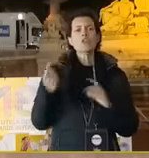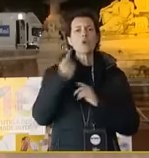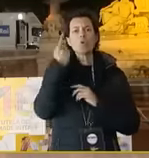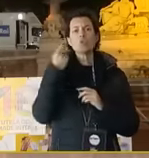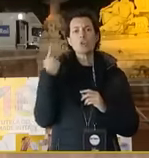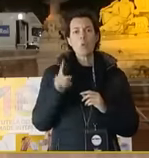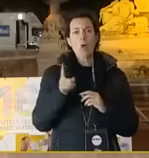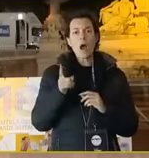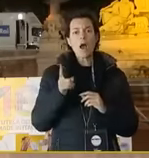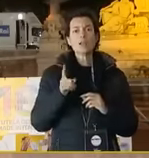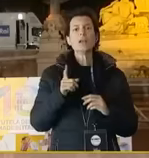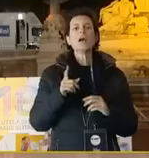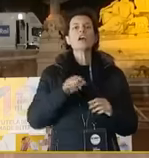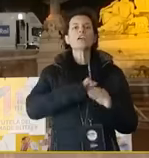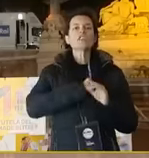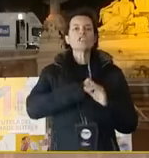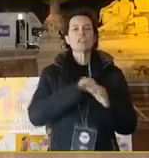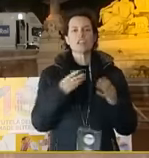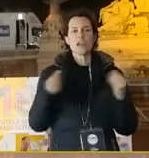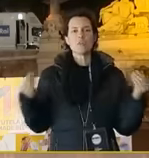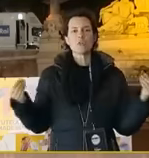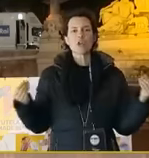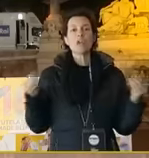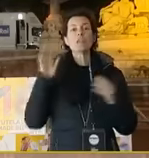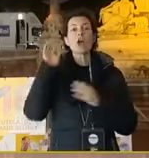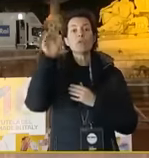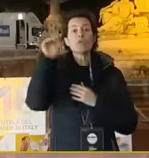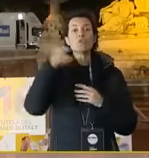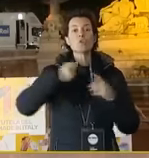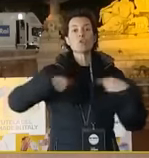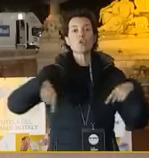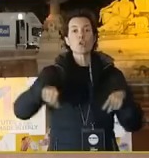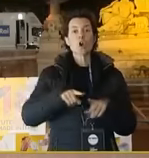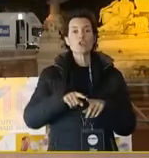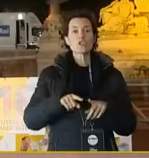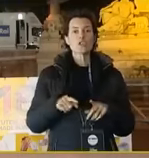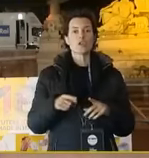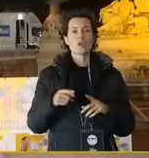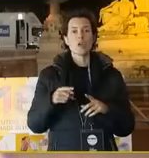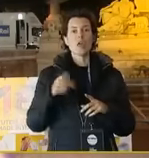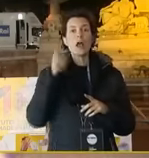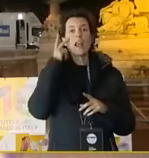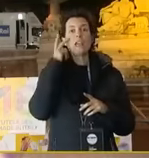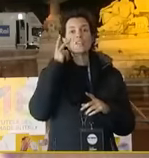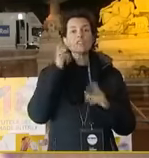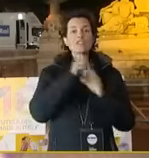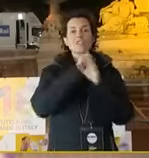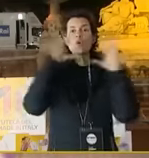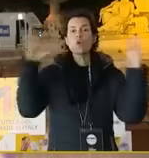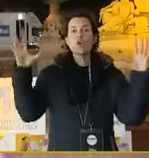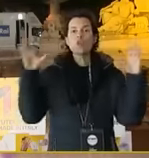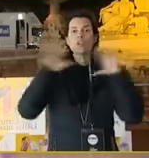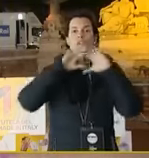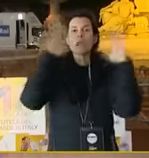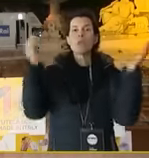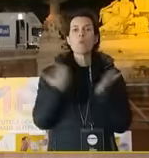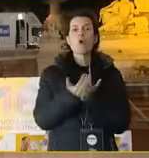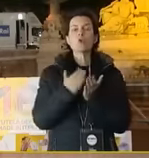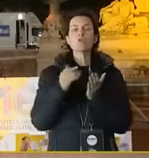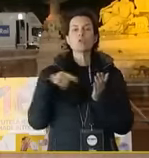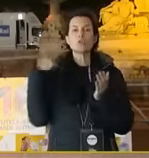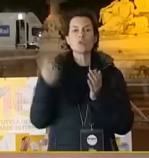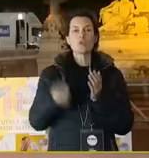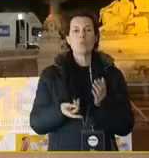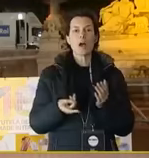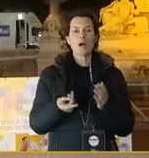passione, è il nostro futuro, è la visione di quello che vogliamo sia il mondo domani, e noi lo facciamo perché